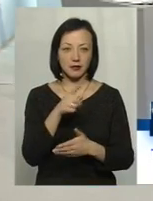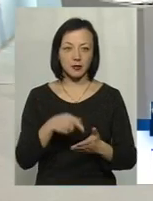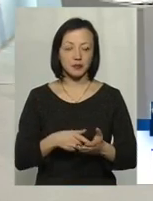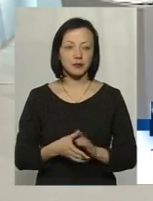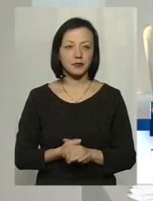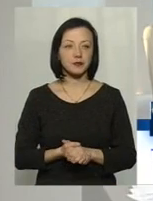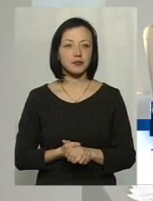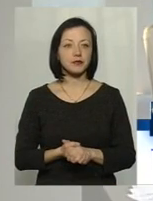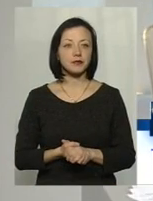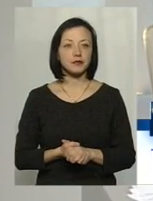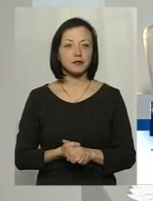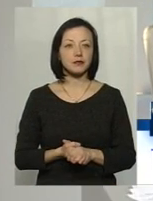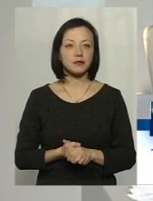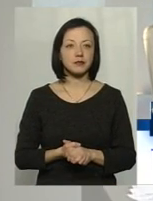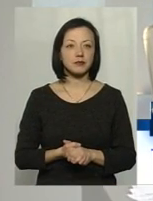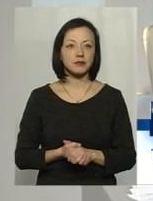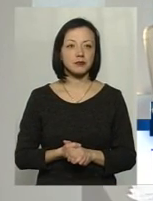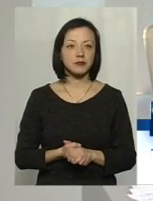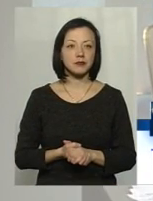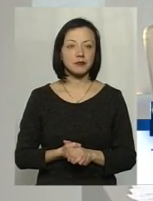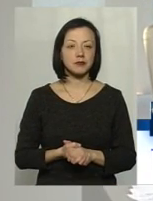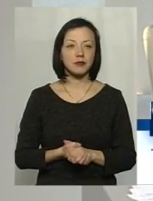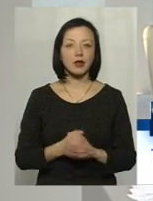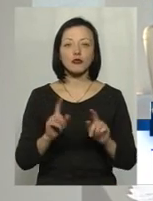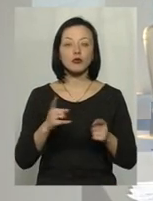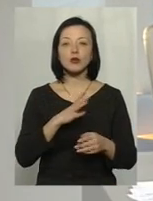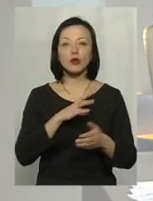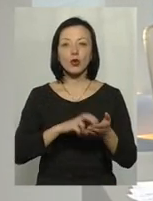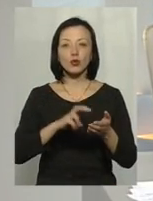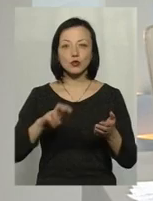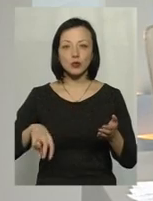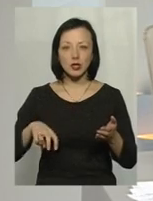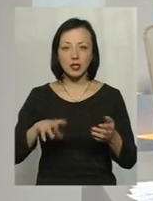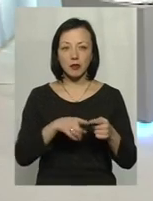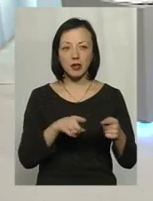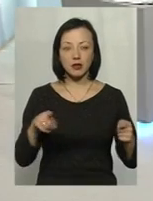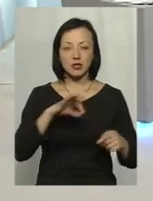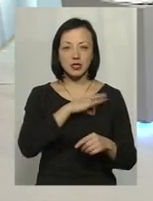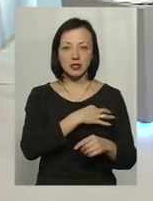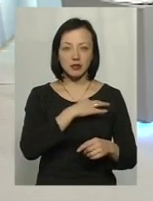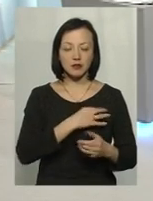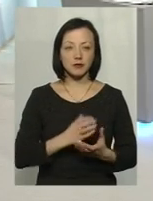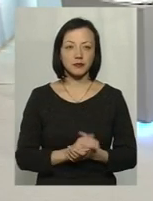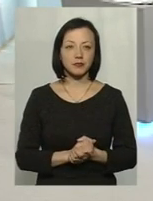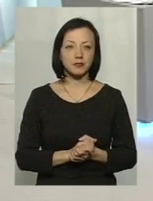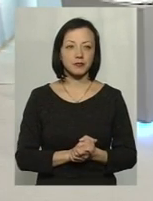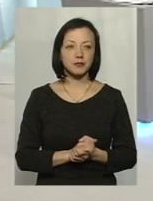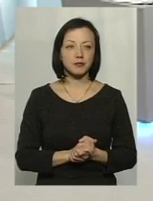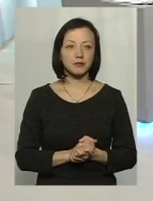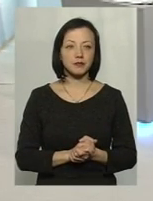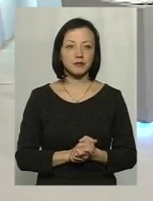Дякую за питання. Чому що? Чому не були усунуті від... Чому ви... Тобто, що є конфлікт інтересів? Я так